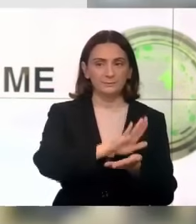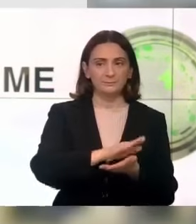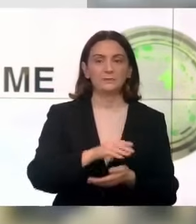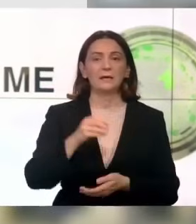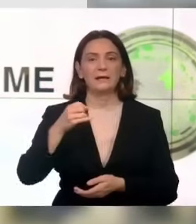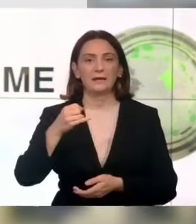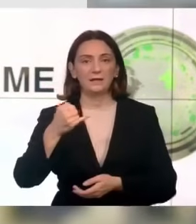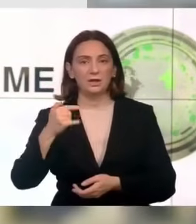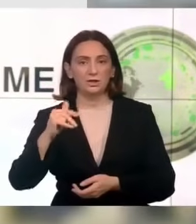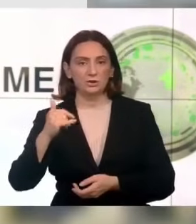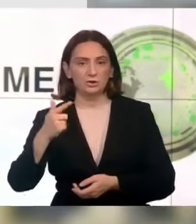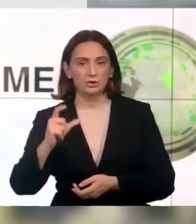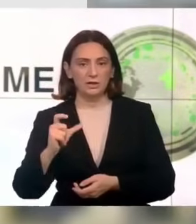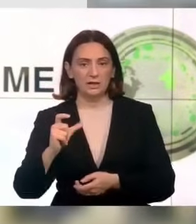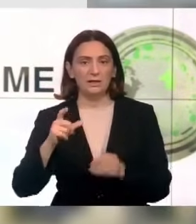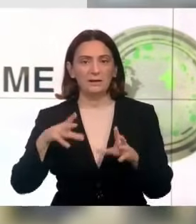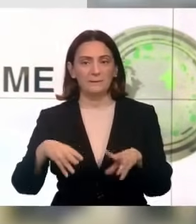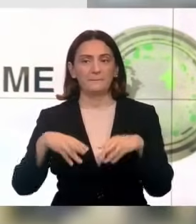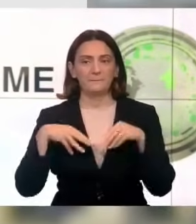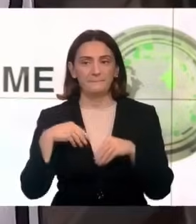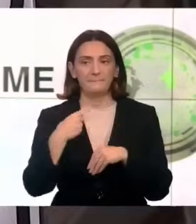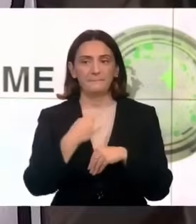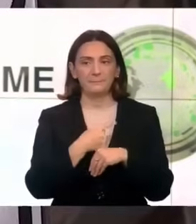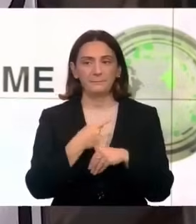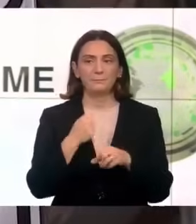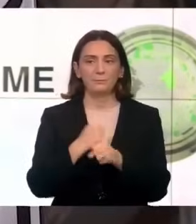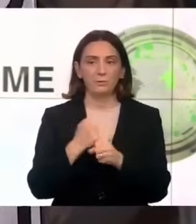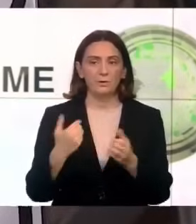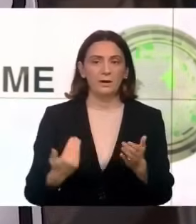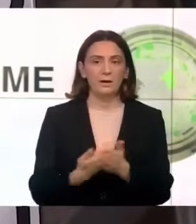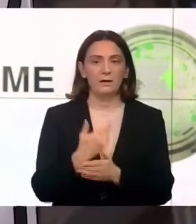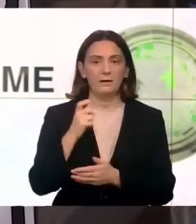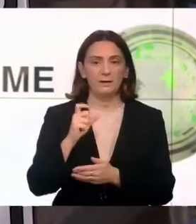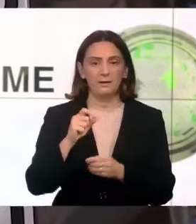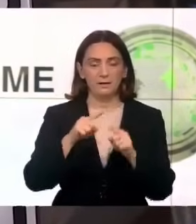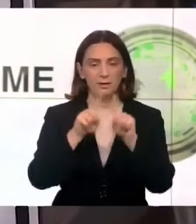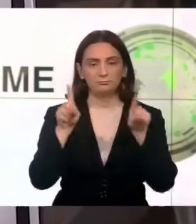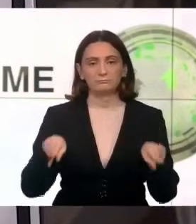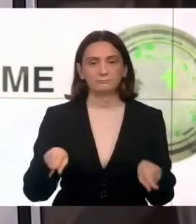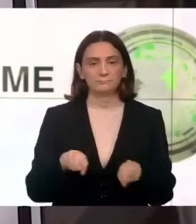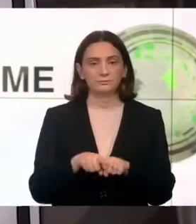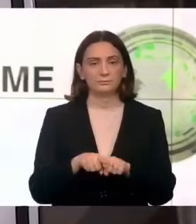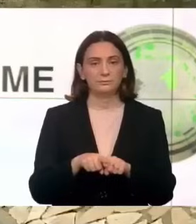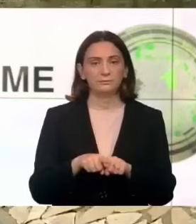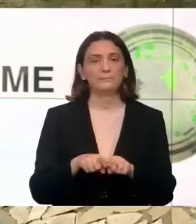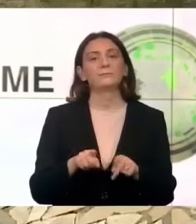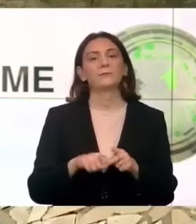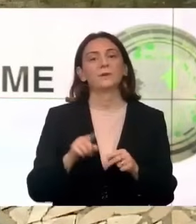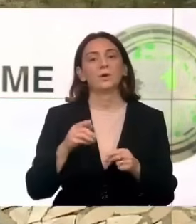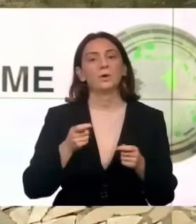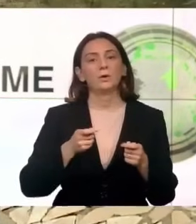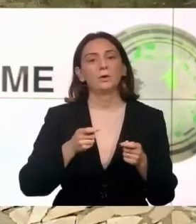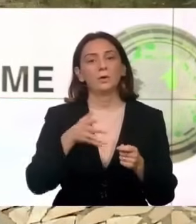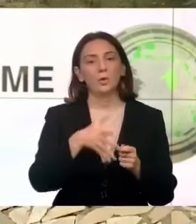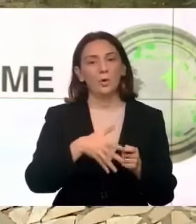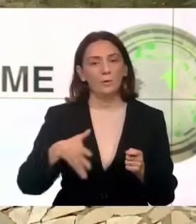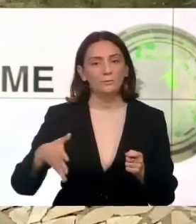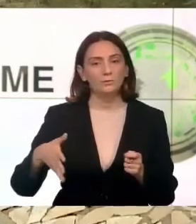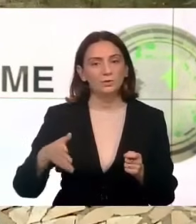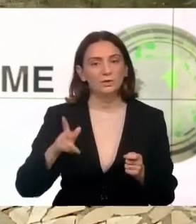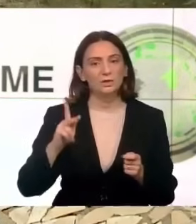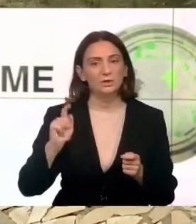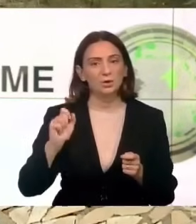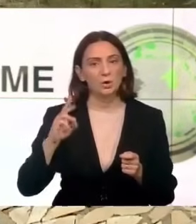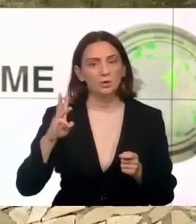Blerta Dardha. Tirana Parking do të drejtohet nga Flavio Barçi, ndërsa kopshti zoologjik nga Ervis Rahmani.